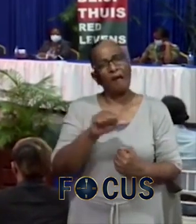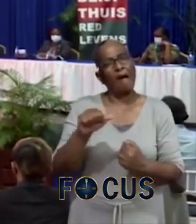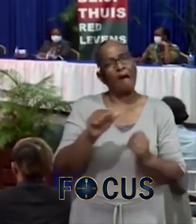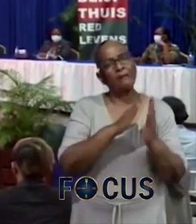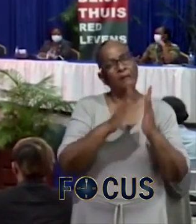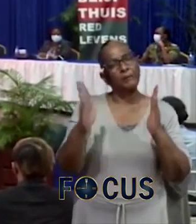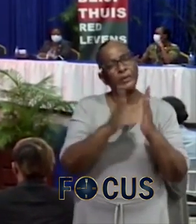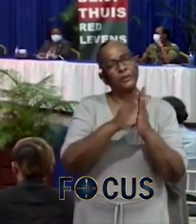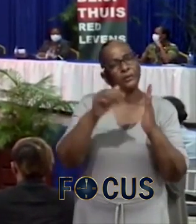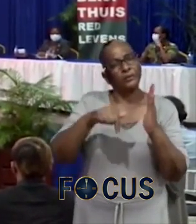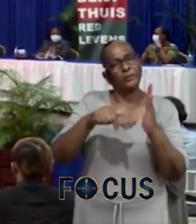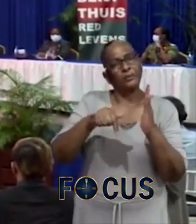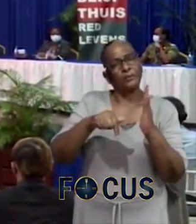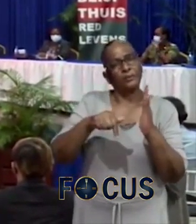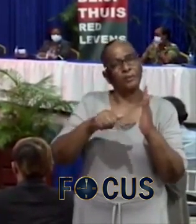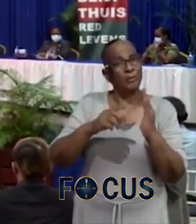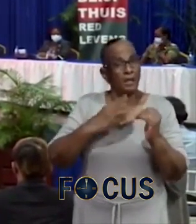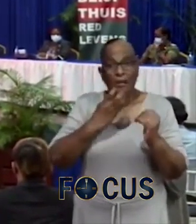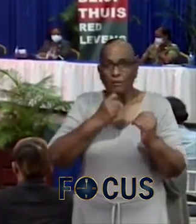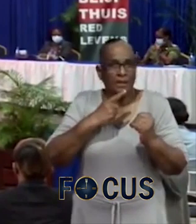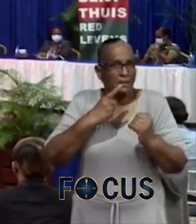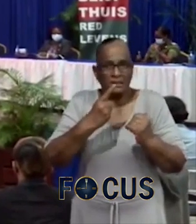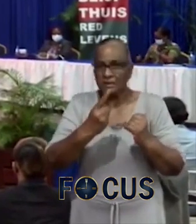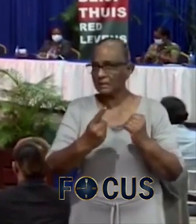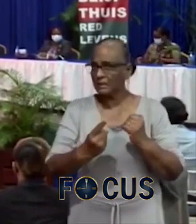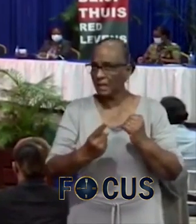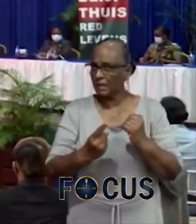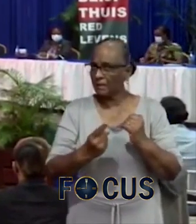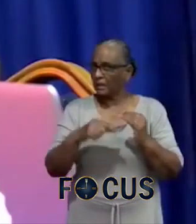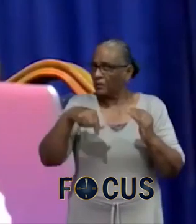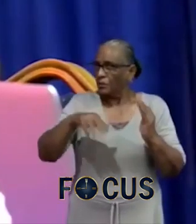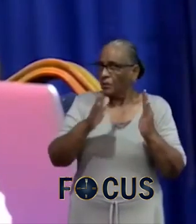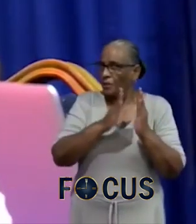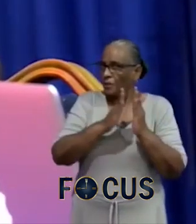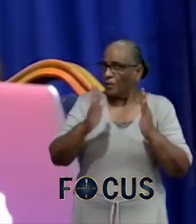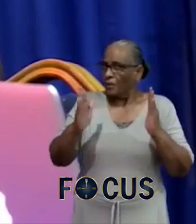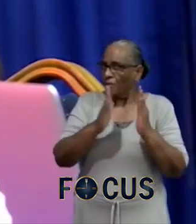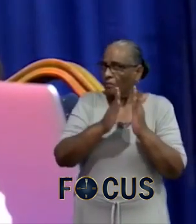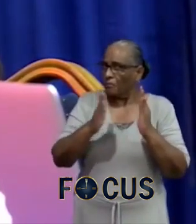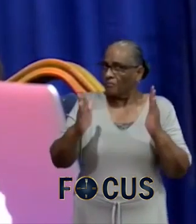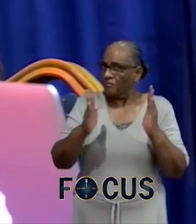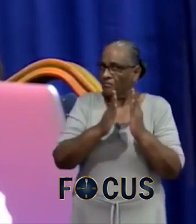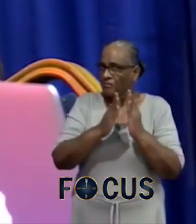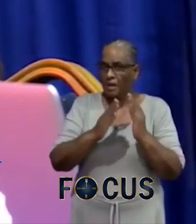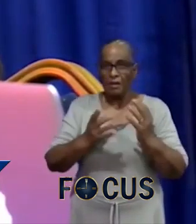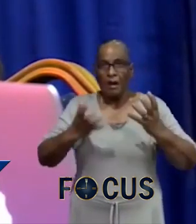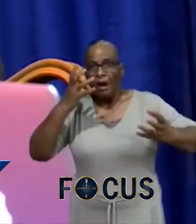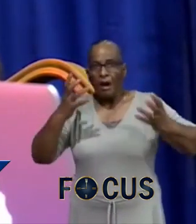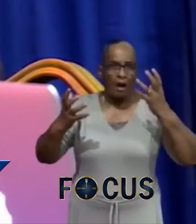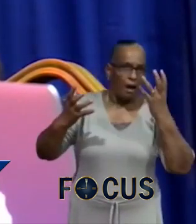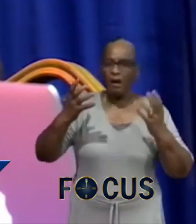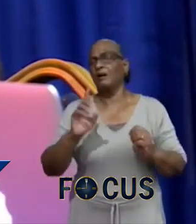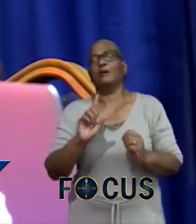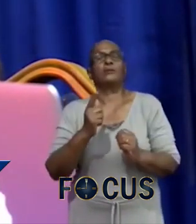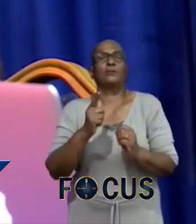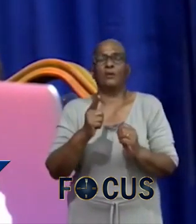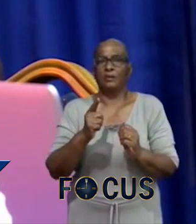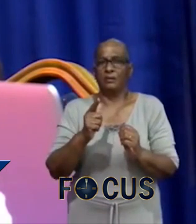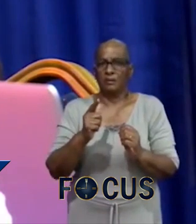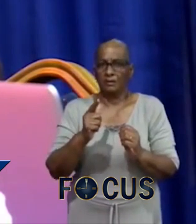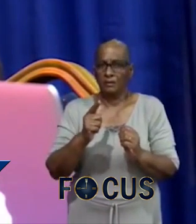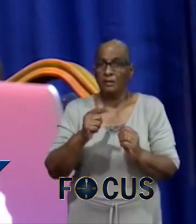periode ingegaan. Maar dat wil niet zeggen dat wij een periode in zijn gegaan van wanhoop. We